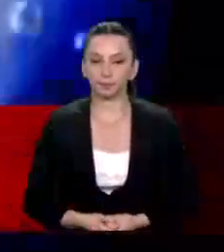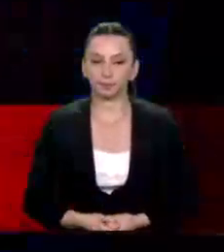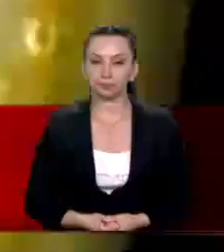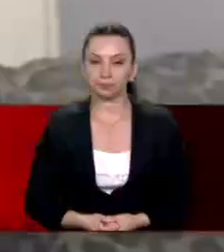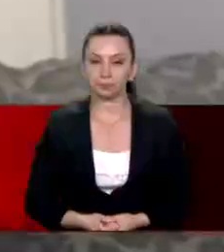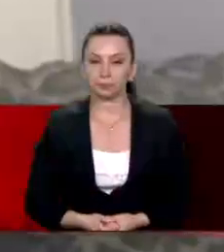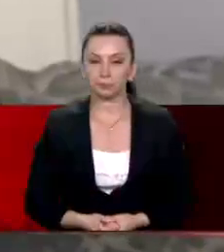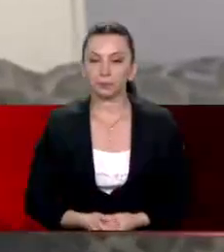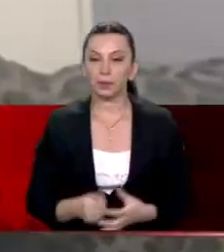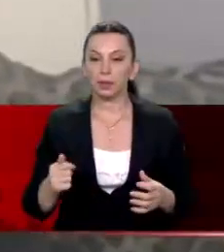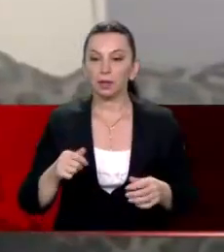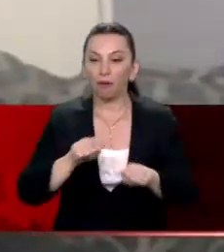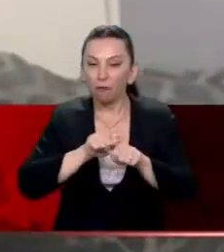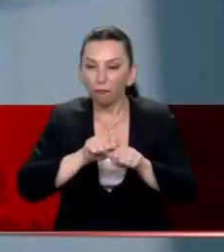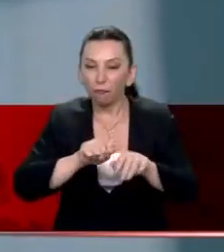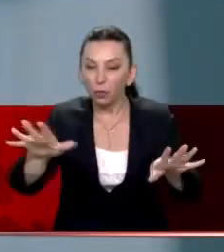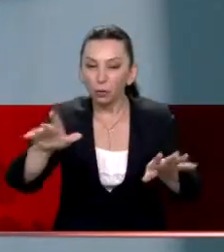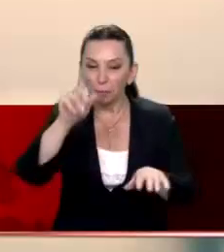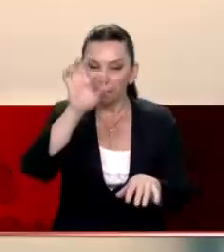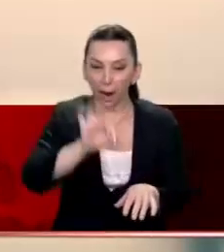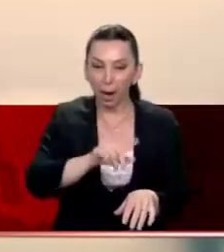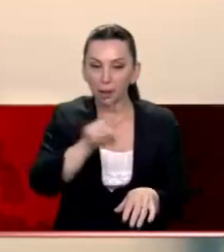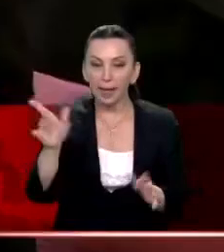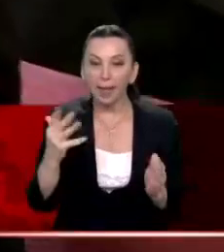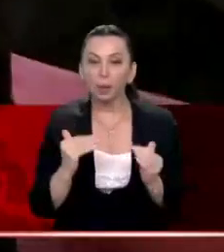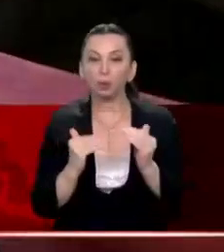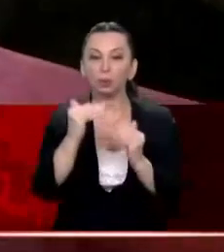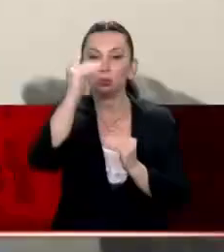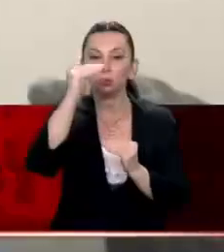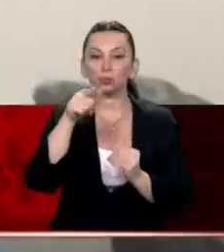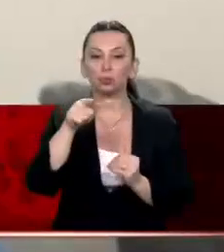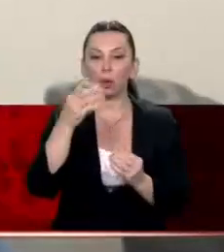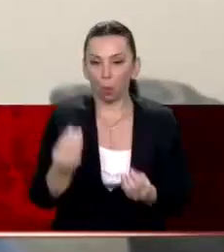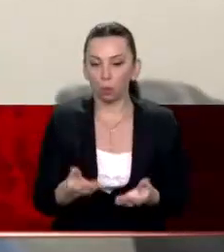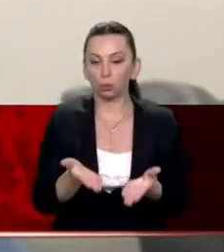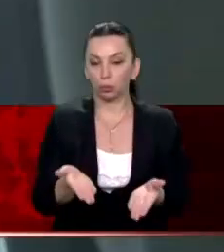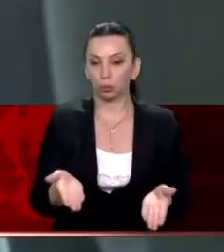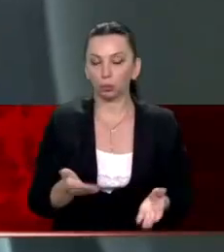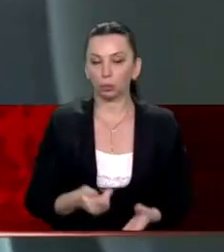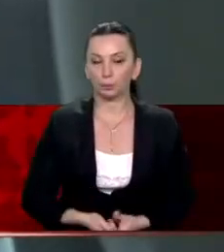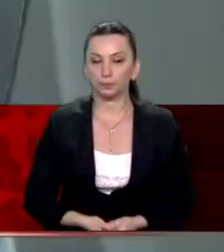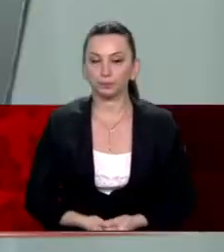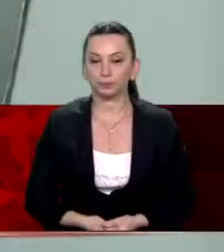isteniyor salgının başından beri en yüksek yayılım oranına sahip dönemi